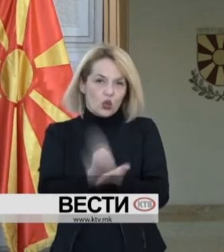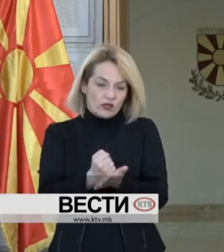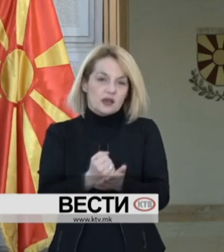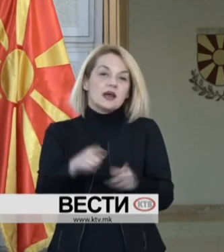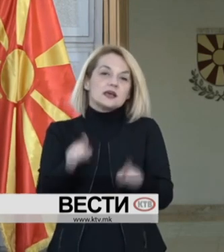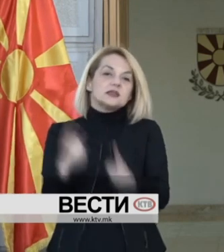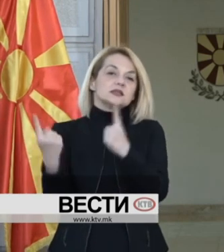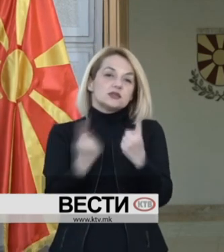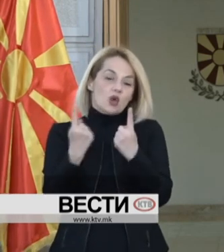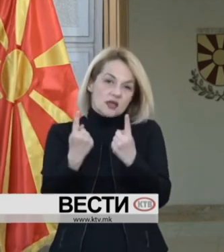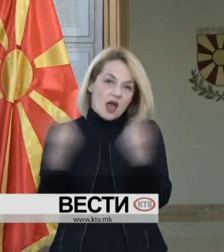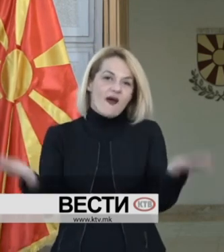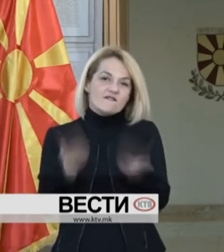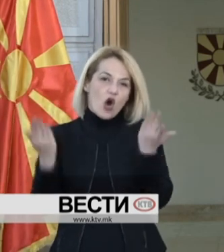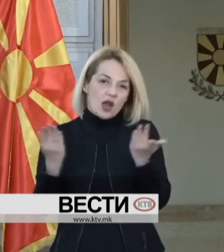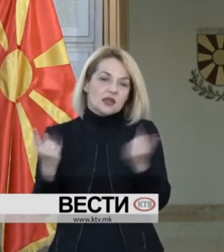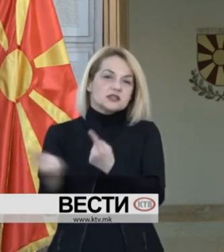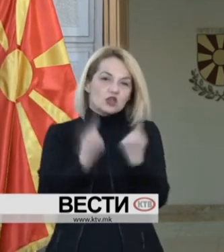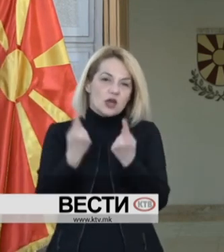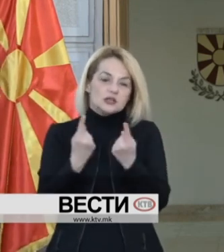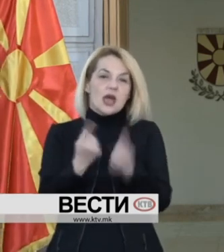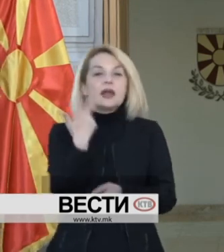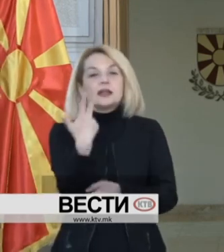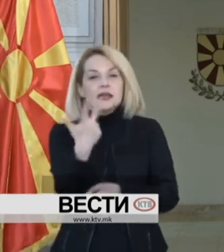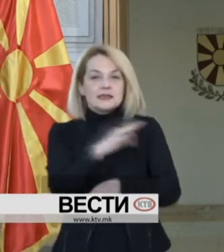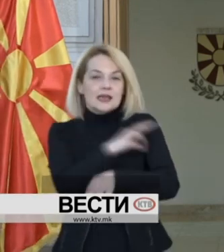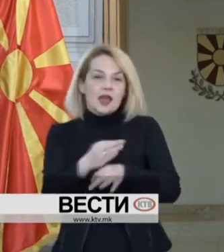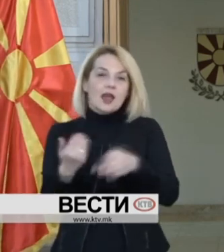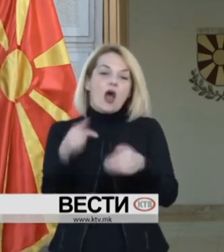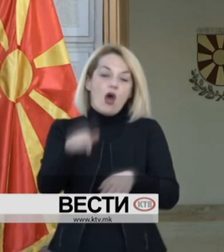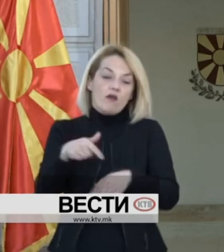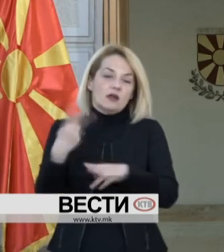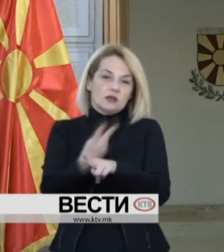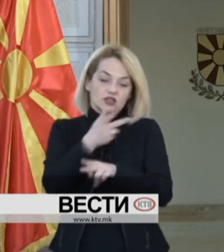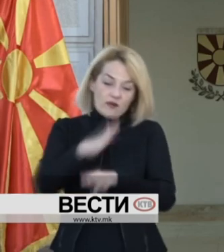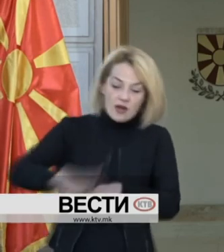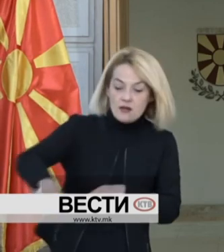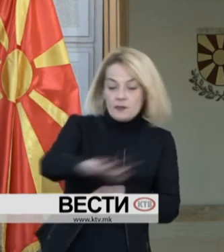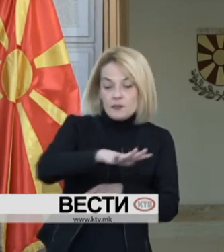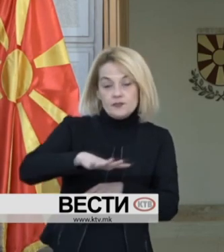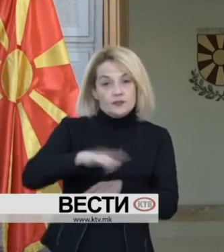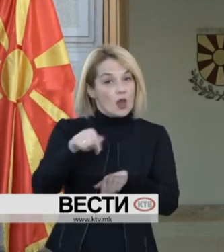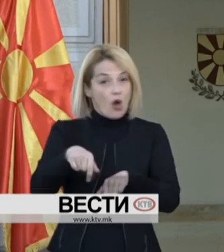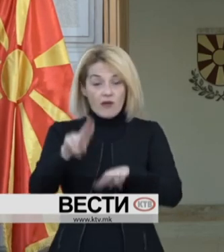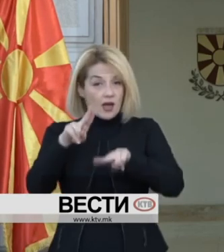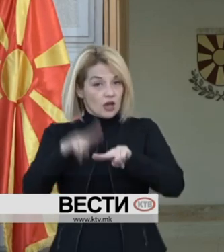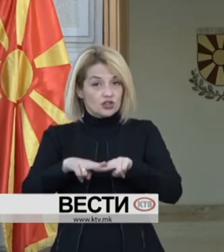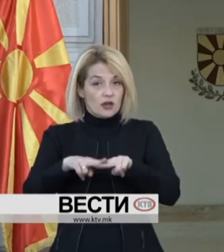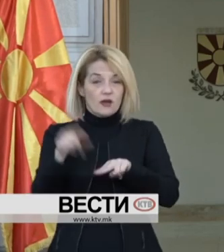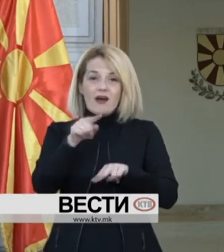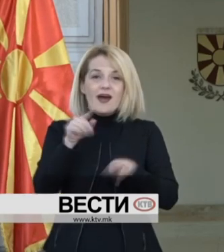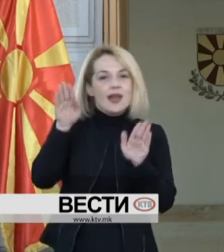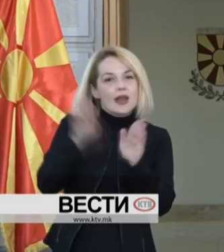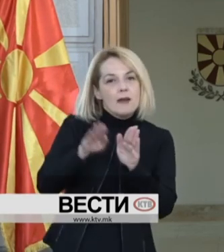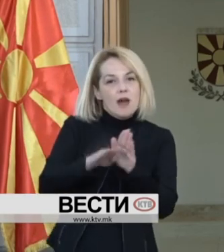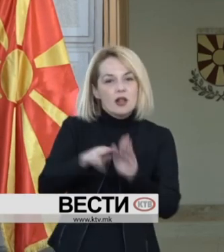на воредна ситуација за период од 30 дена на целата територија на државата. Но ова решение не ја